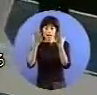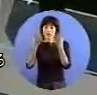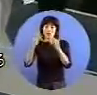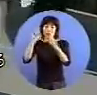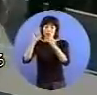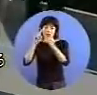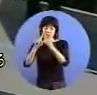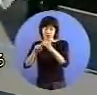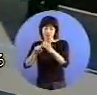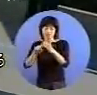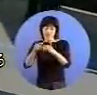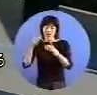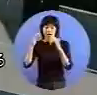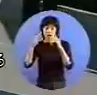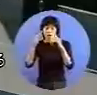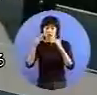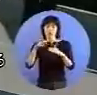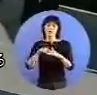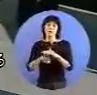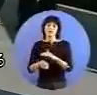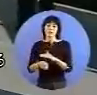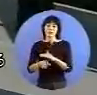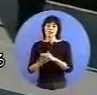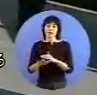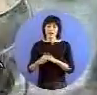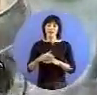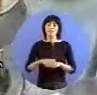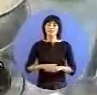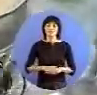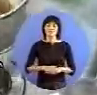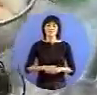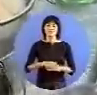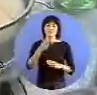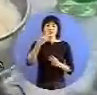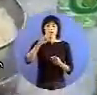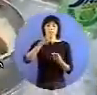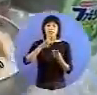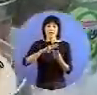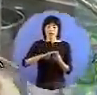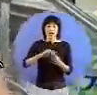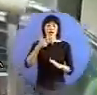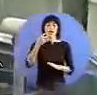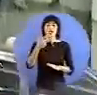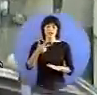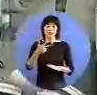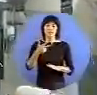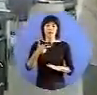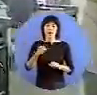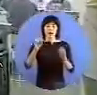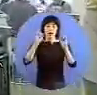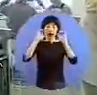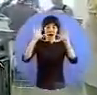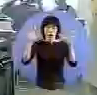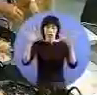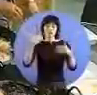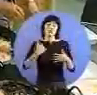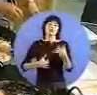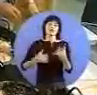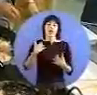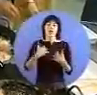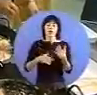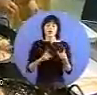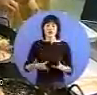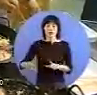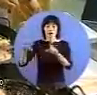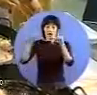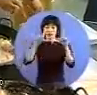たな人生をスタートするということなんです。三田市ではそういった人を対象に、これからも明るく